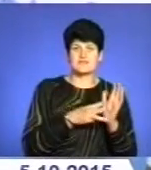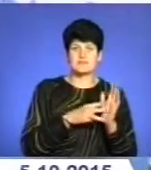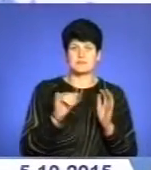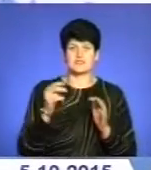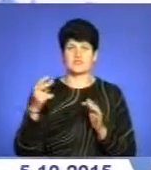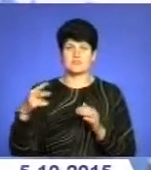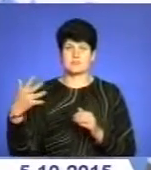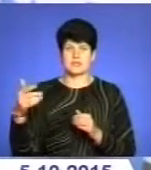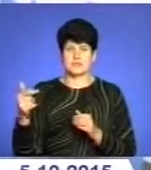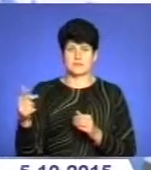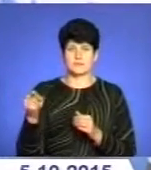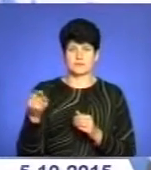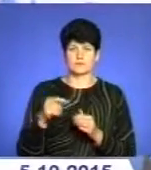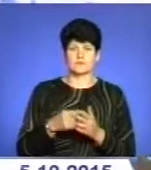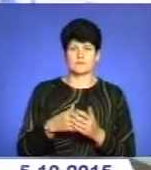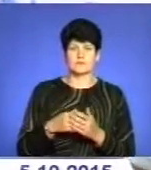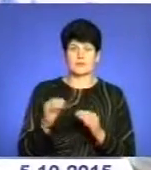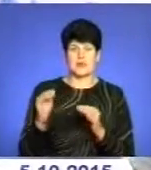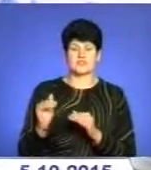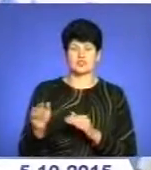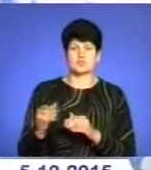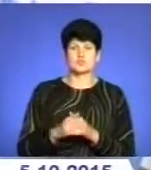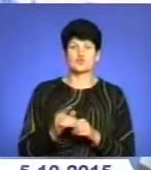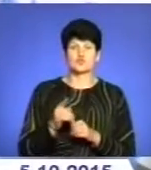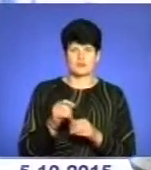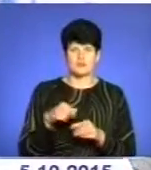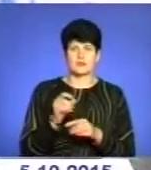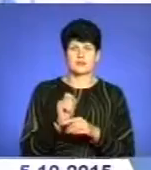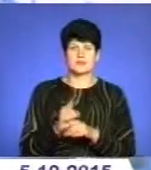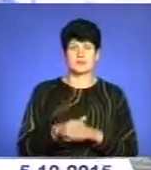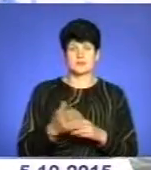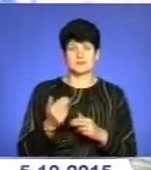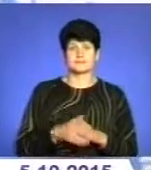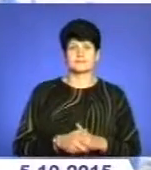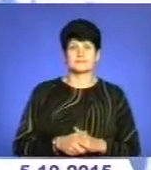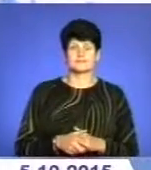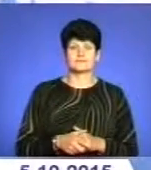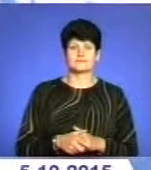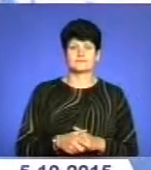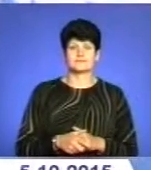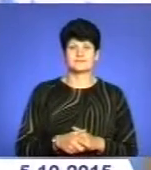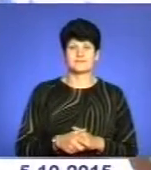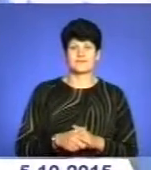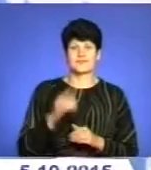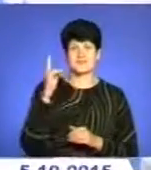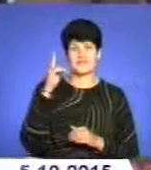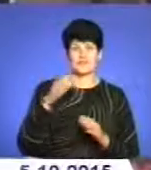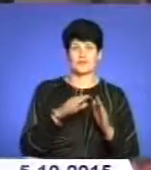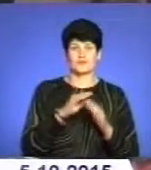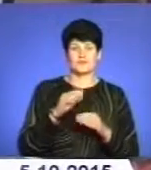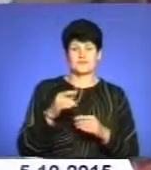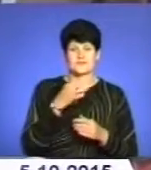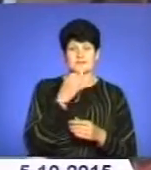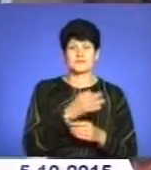гривень. А тут меншу ціну ставити? Так, менше. А чому? Вам дали вказівку? Так. А хто? Зверху нажали.